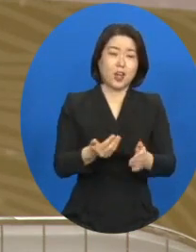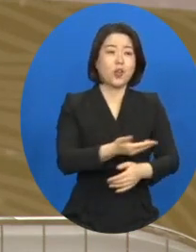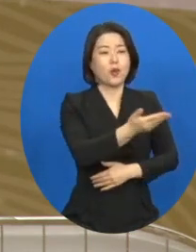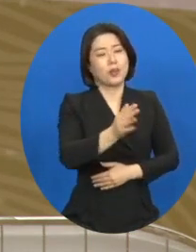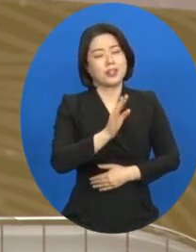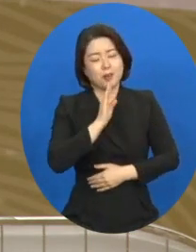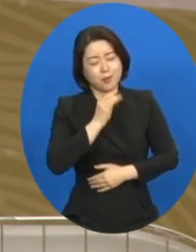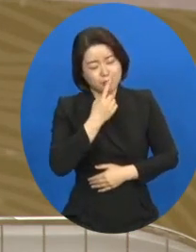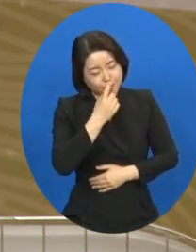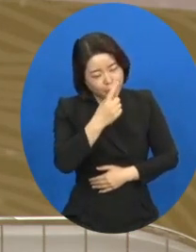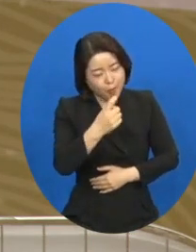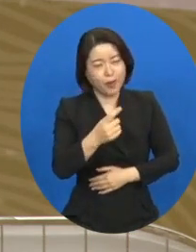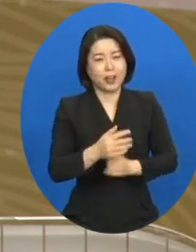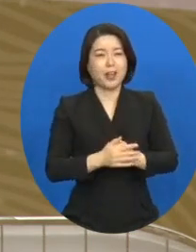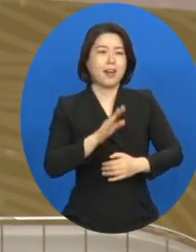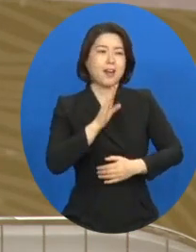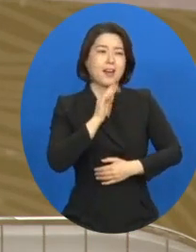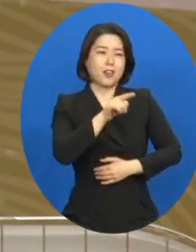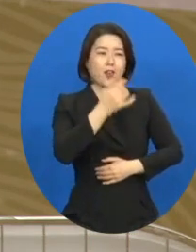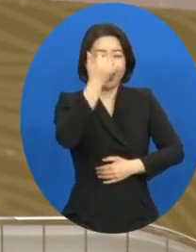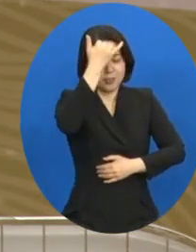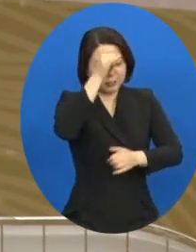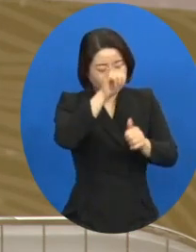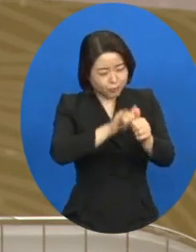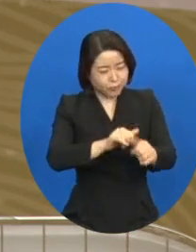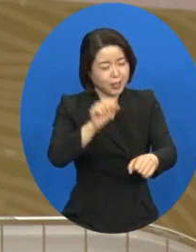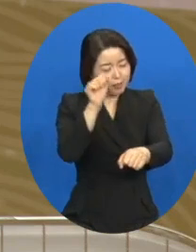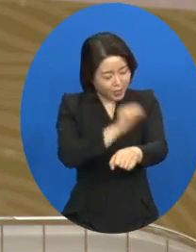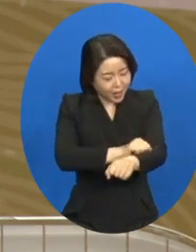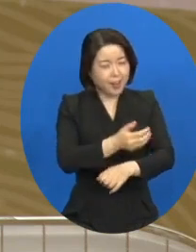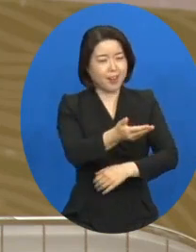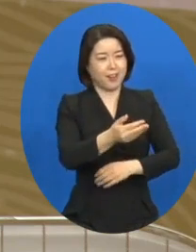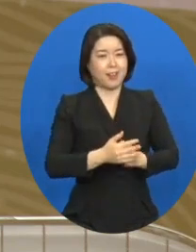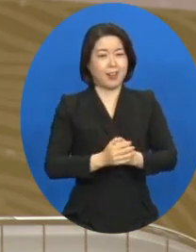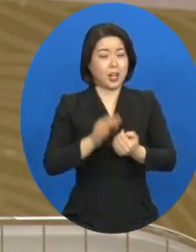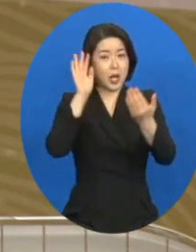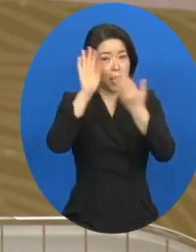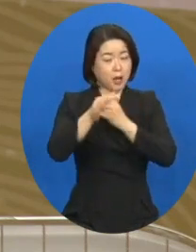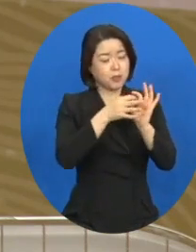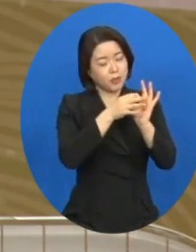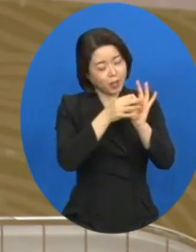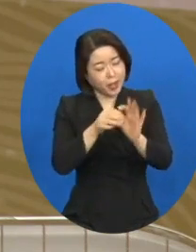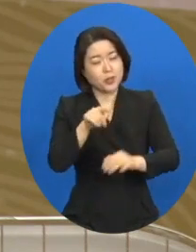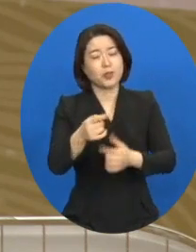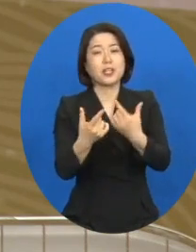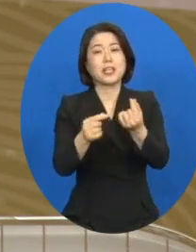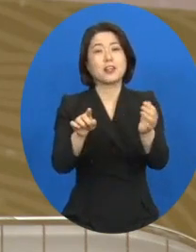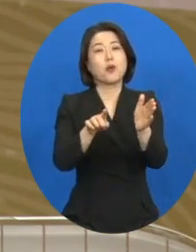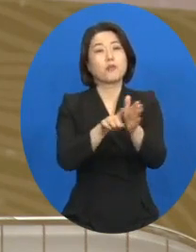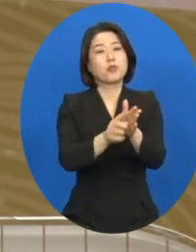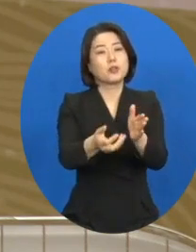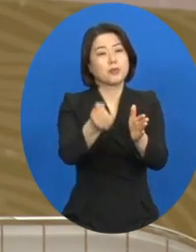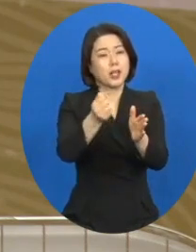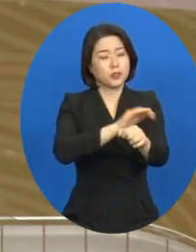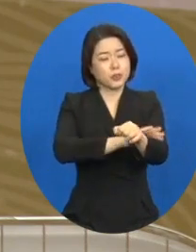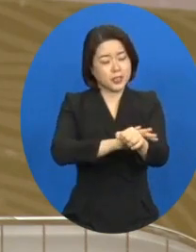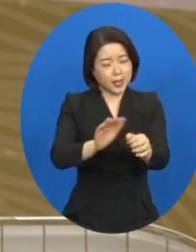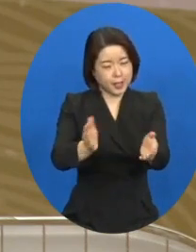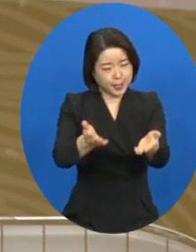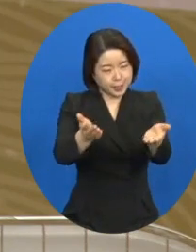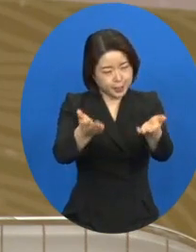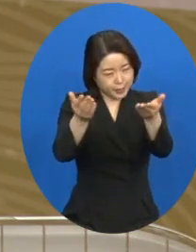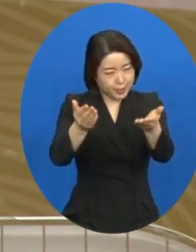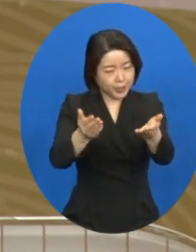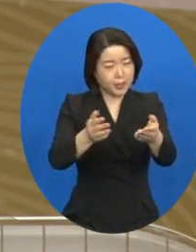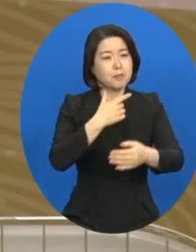멋있더라. 야, 너희들 충성했다. 앞으로 계속 이런 믿음으로 너희들이 잘 되기를 바란다.